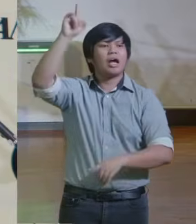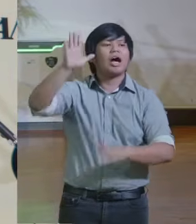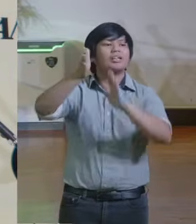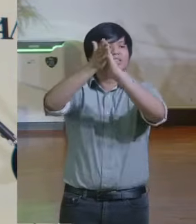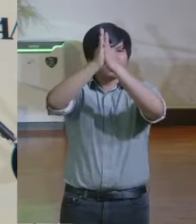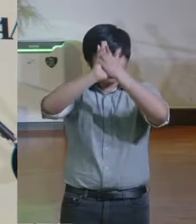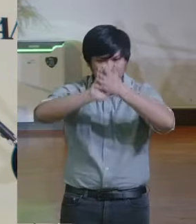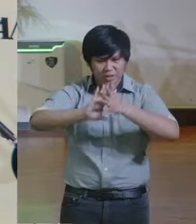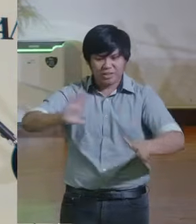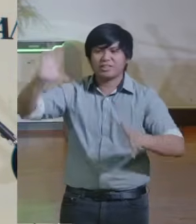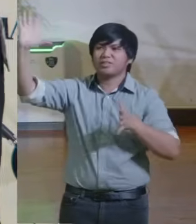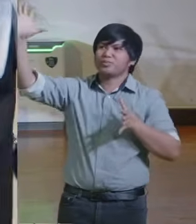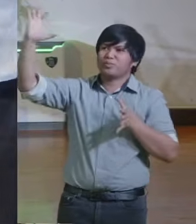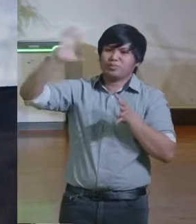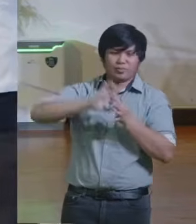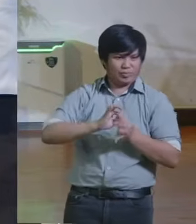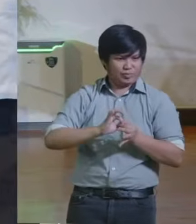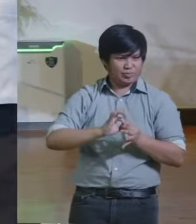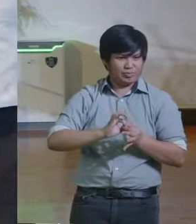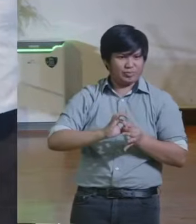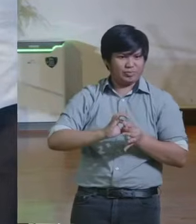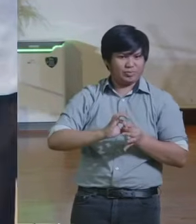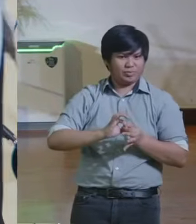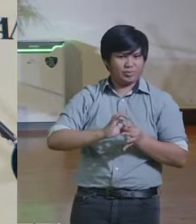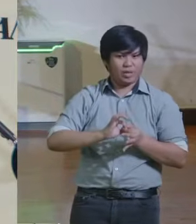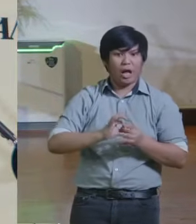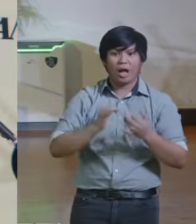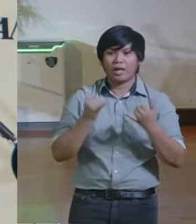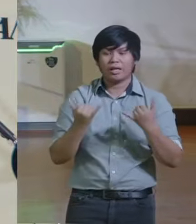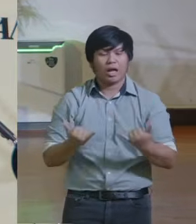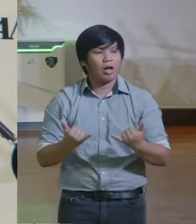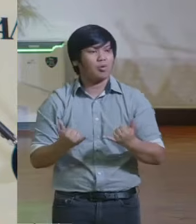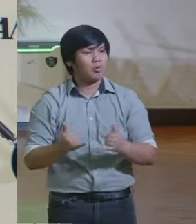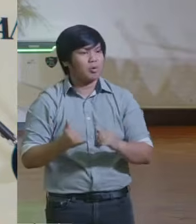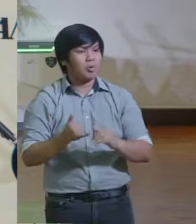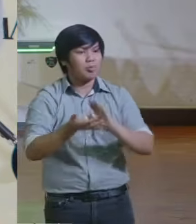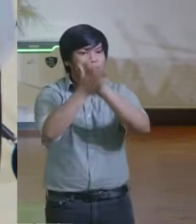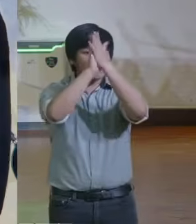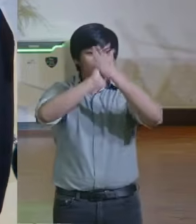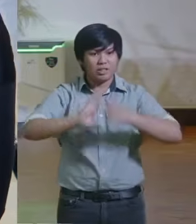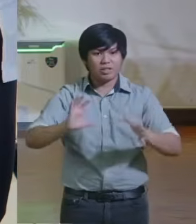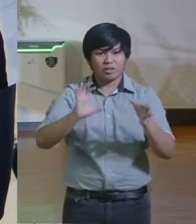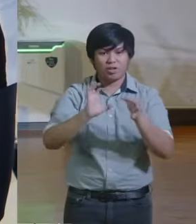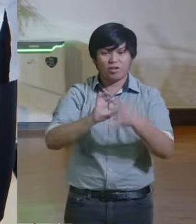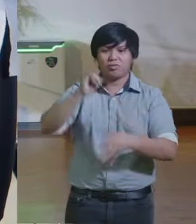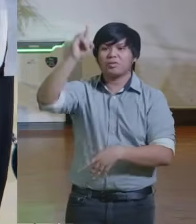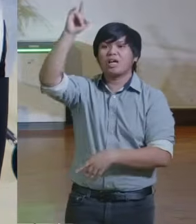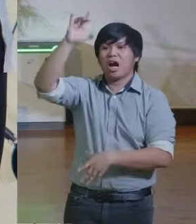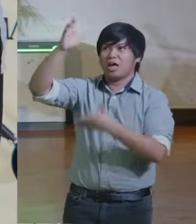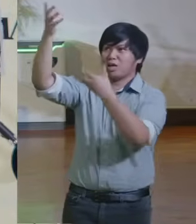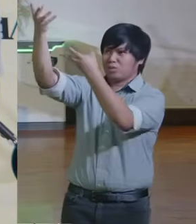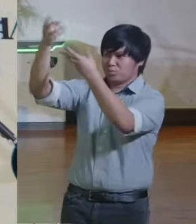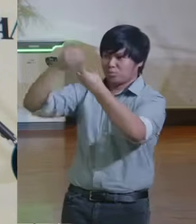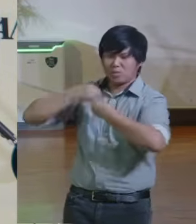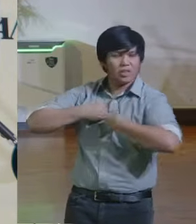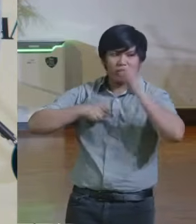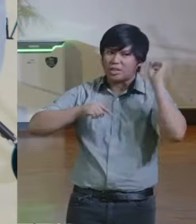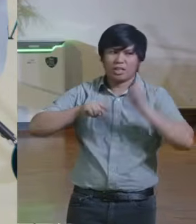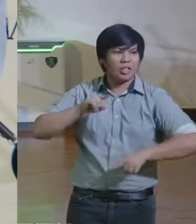God. Hindi nyo maaaring matanggap ang peace of God na wala kayong peace with